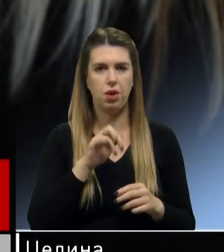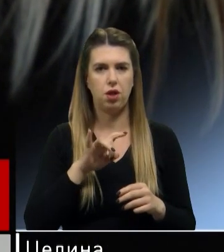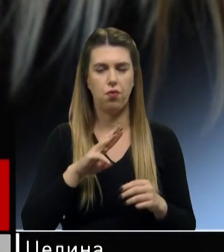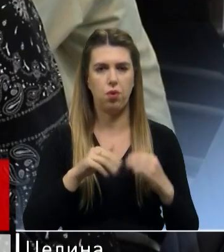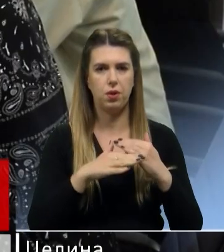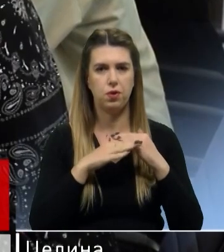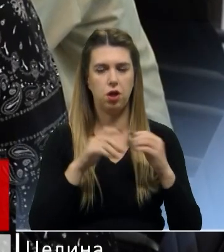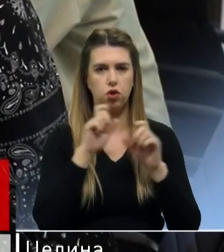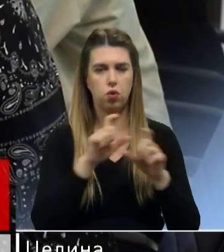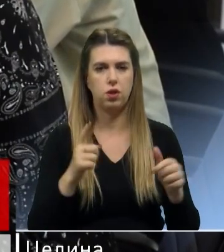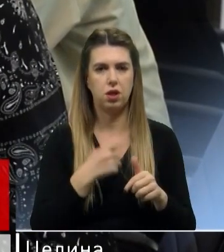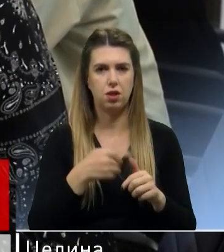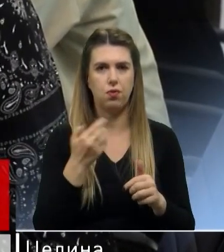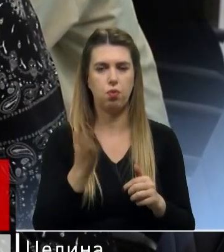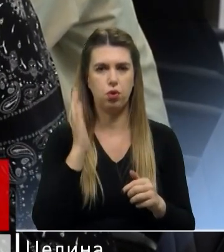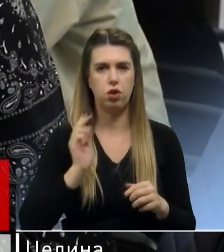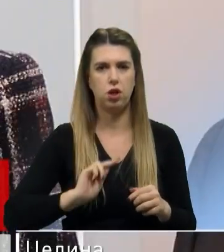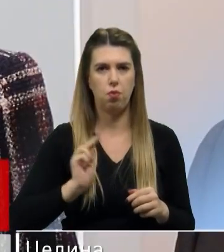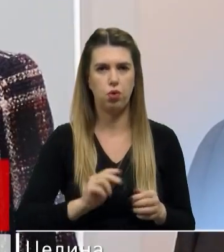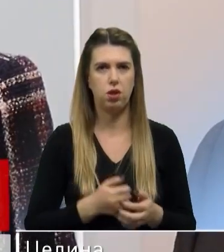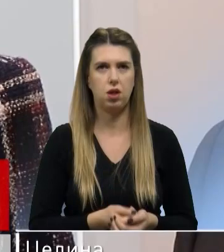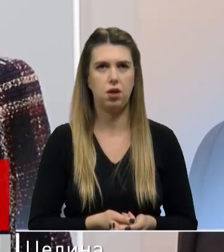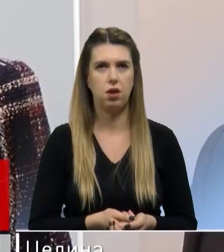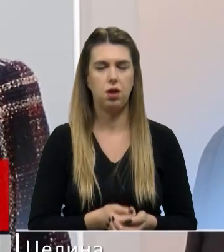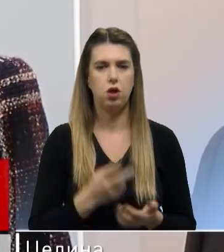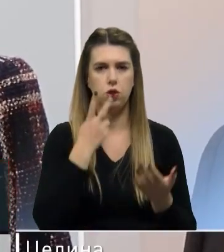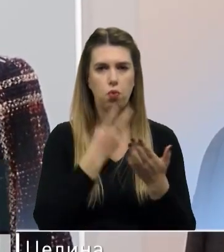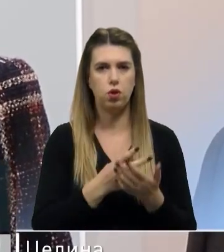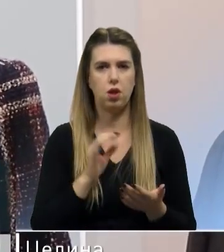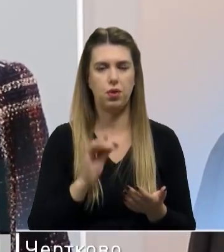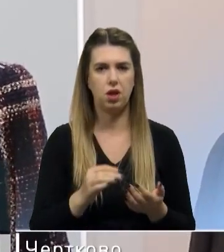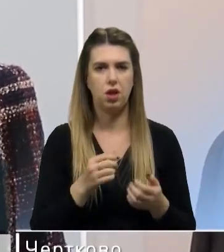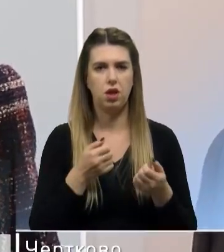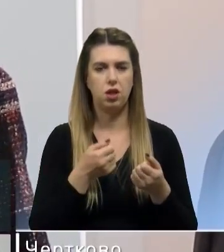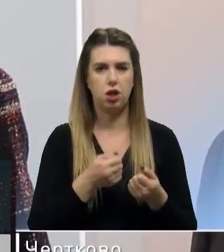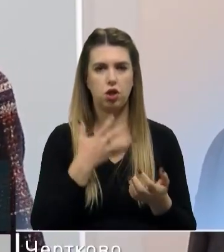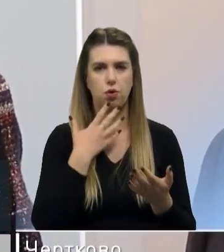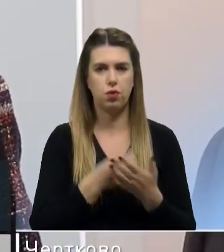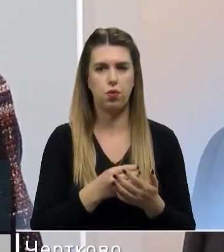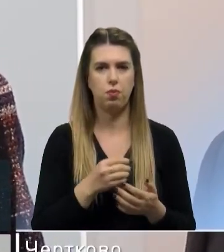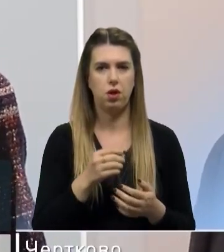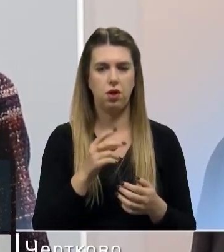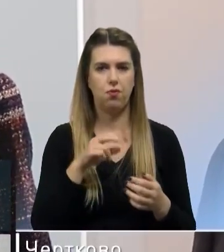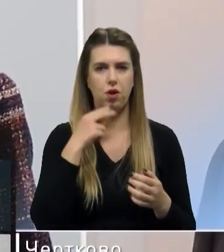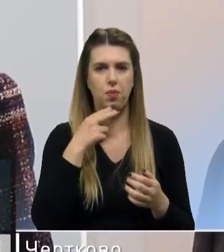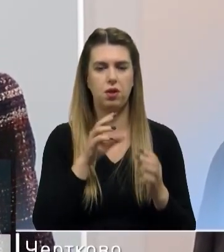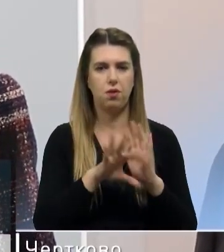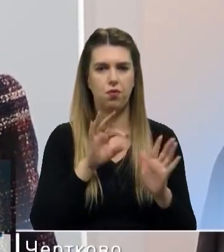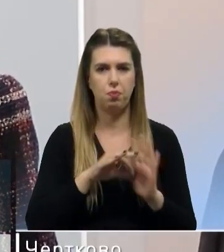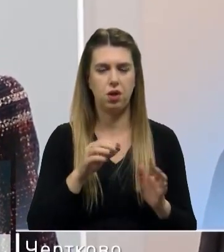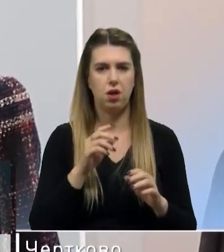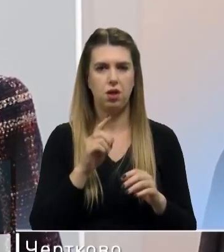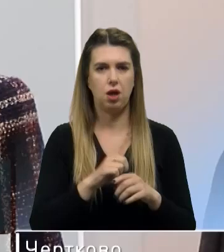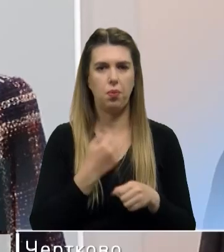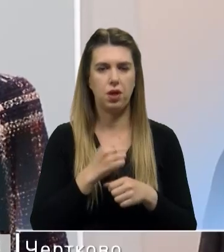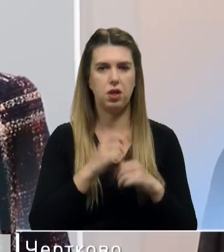как называется школа, их потенциальные работники. Смотрим и держим свой, так сказать, фокус на создание практических